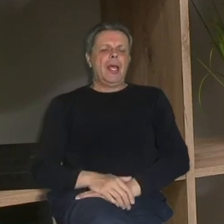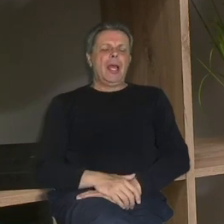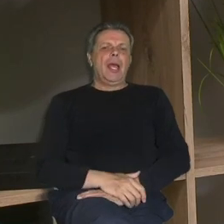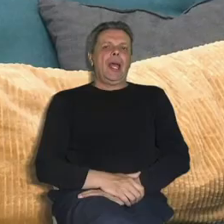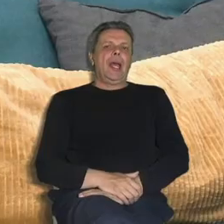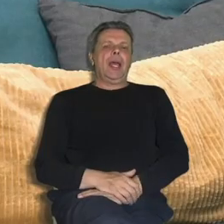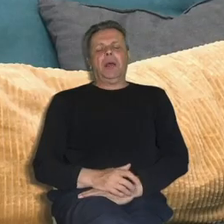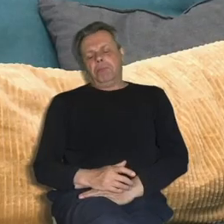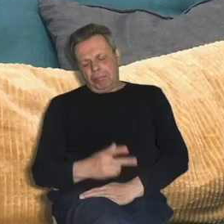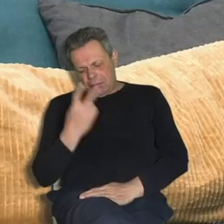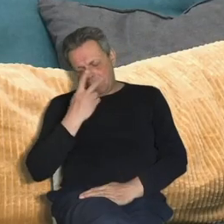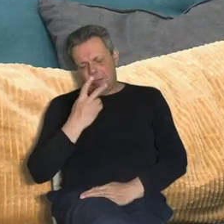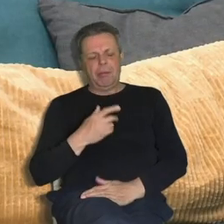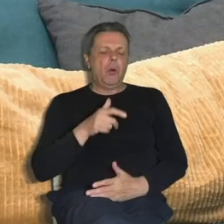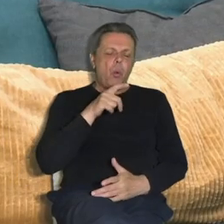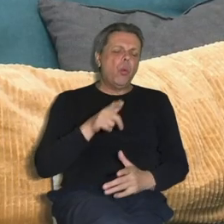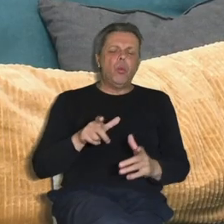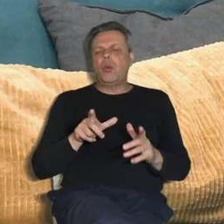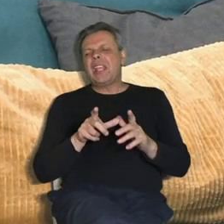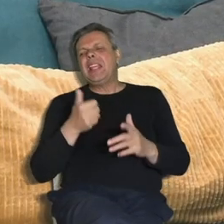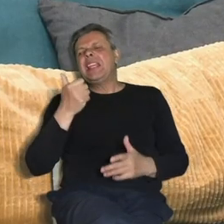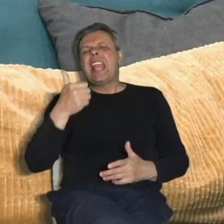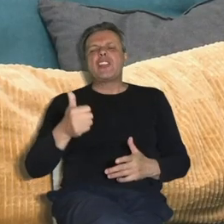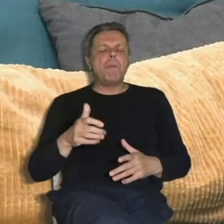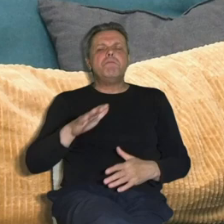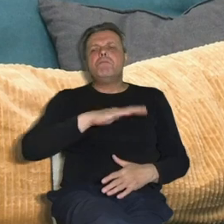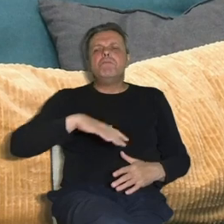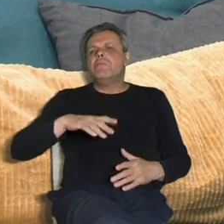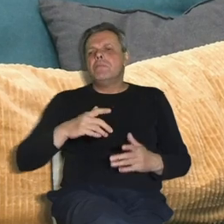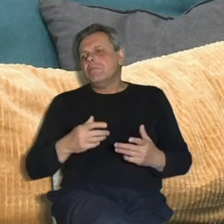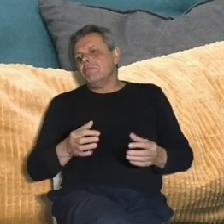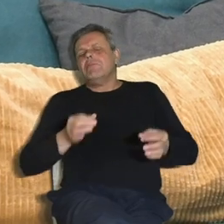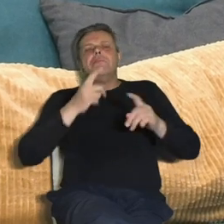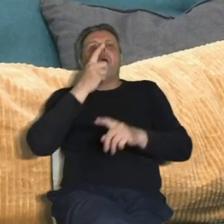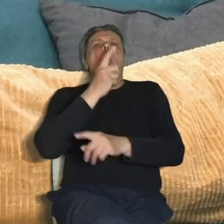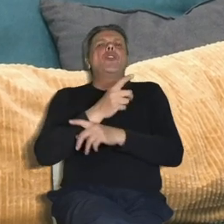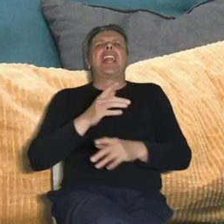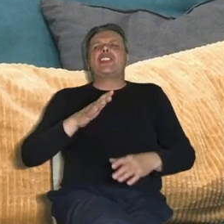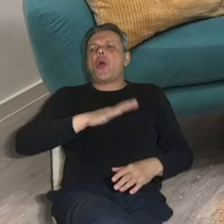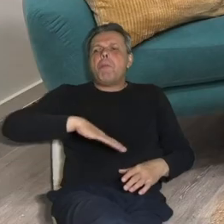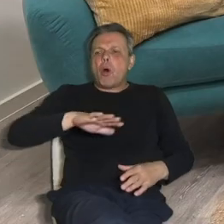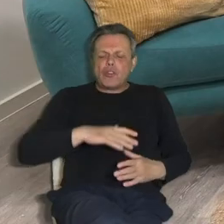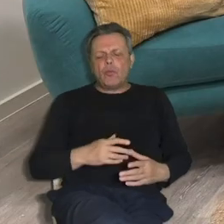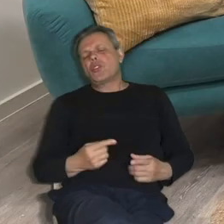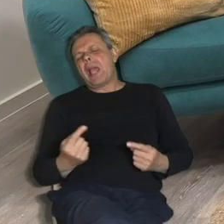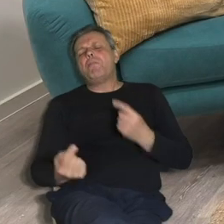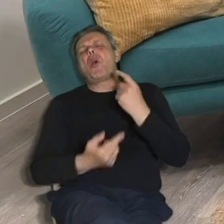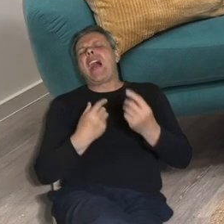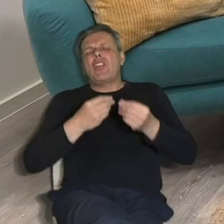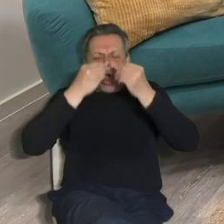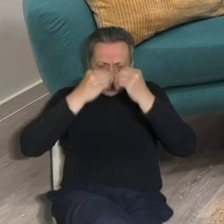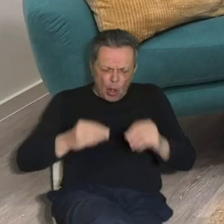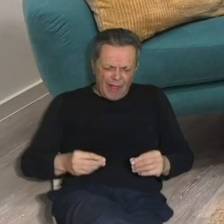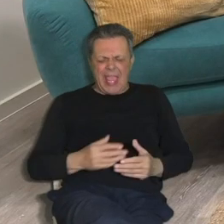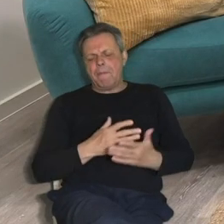određenom podneblju se dogodilo nekako ili ukazanje ili nekako oblik štovanja Blažene Djevice Marije. Ali evo, dakle, danas